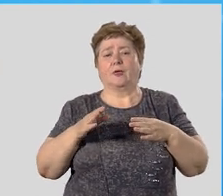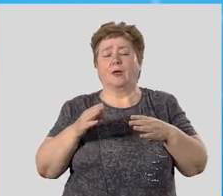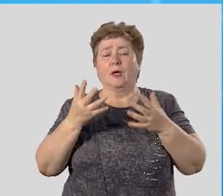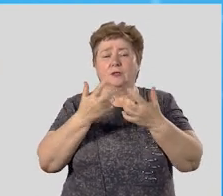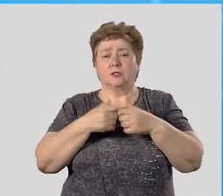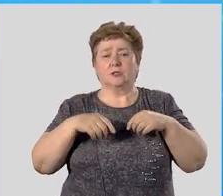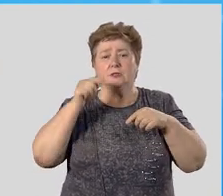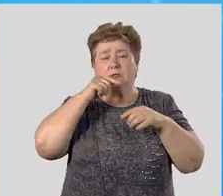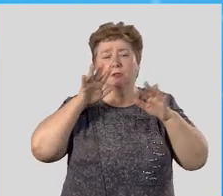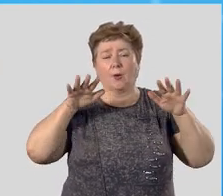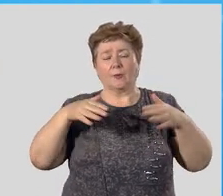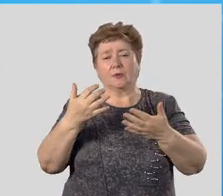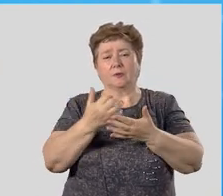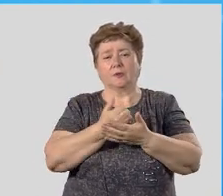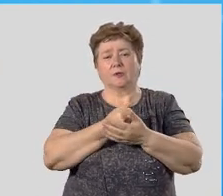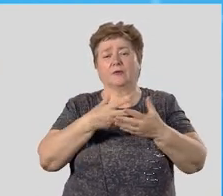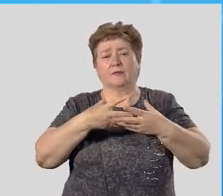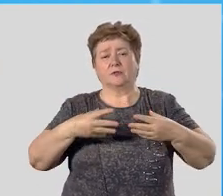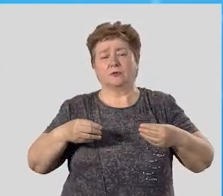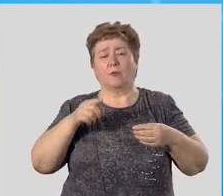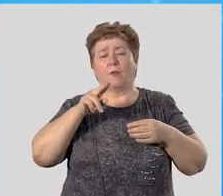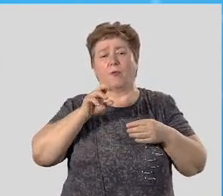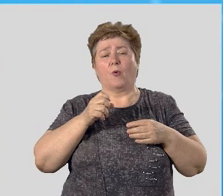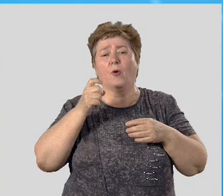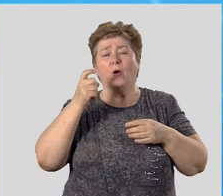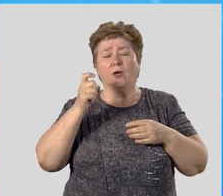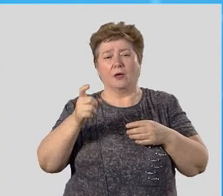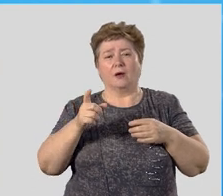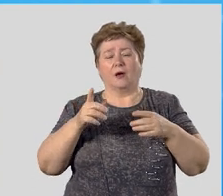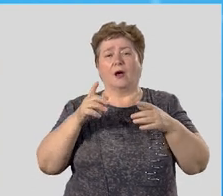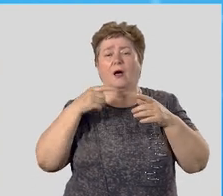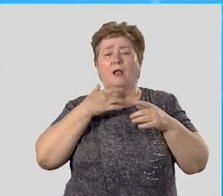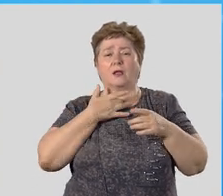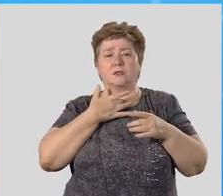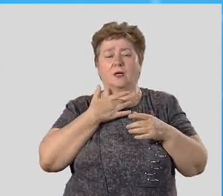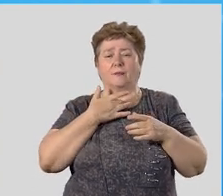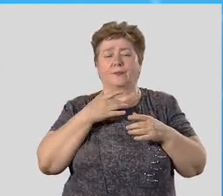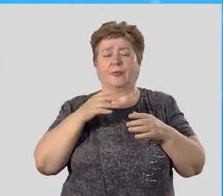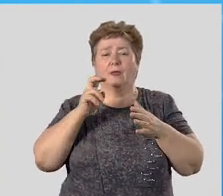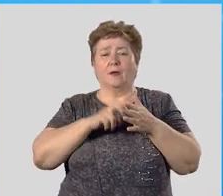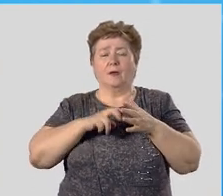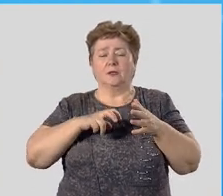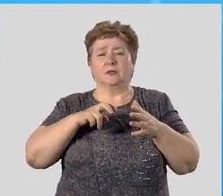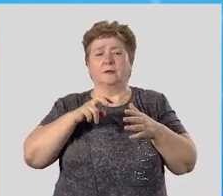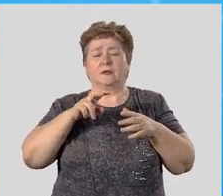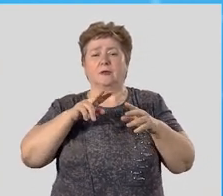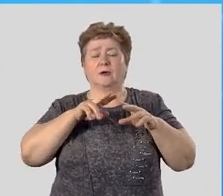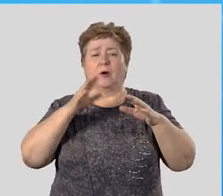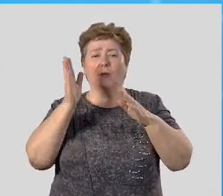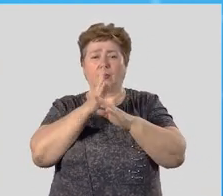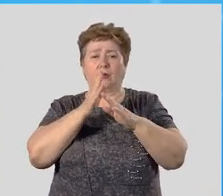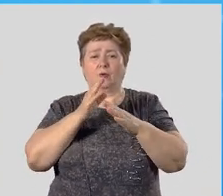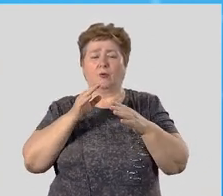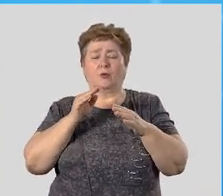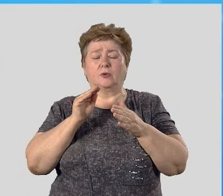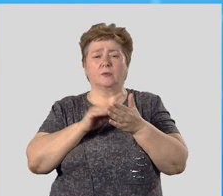Численность птиц определяют весной по их голосам. В исследованиях природы часто